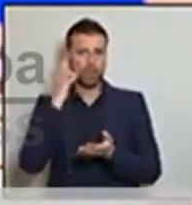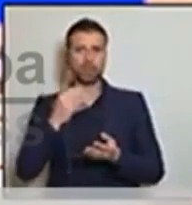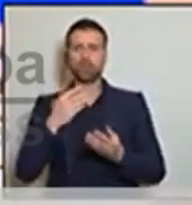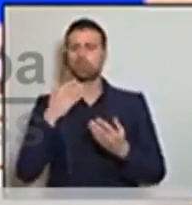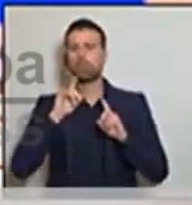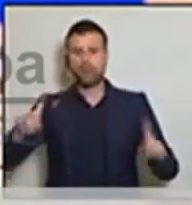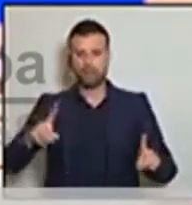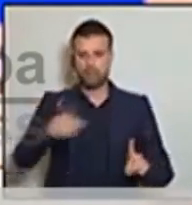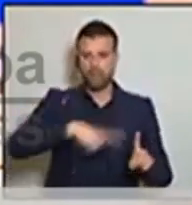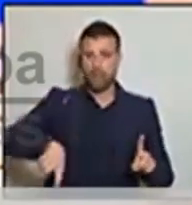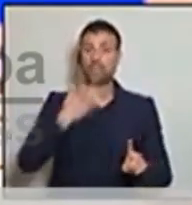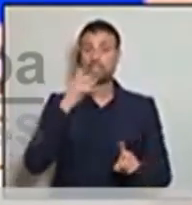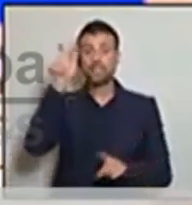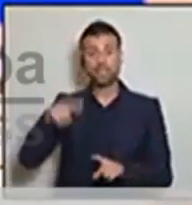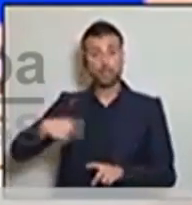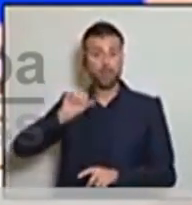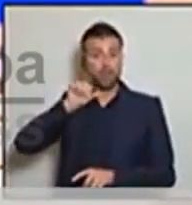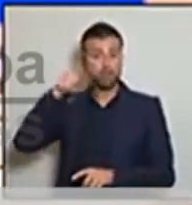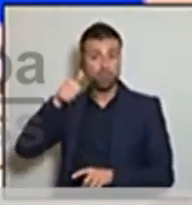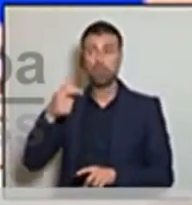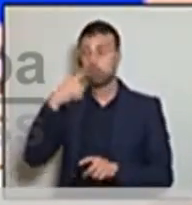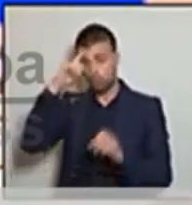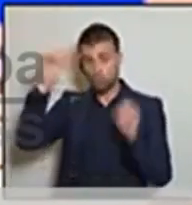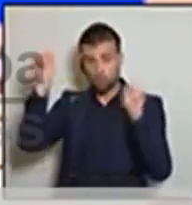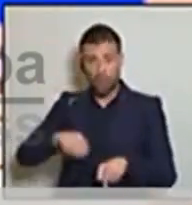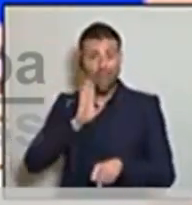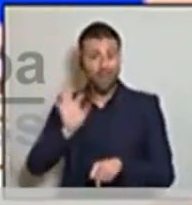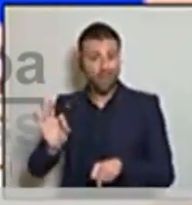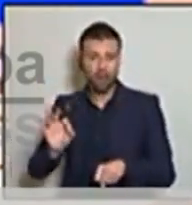tindrà tot el recolzament del president Torra i del govern de Catalunya. Pregunta de...